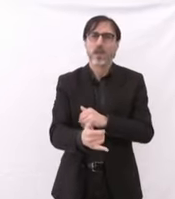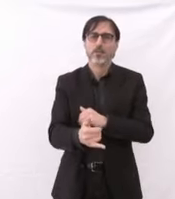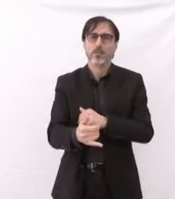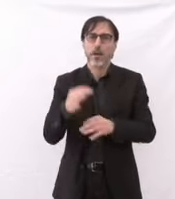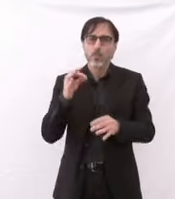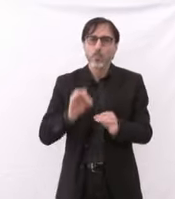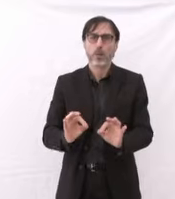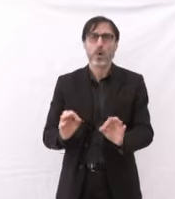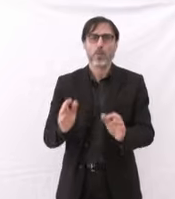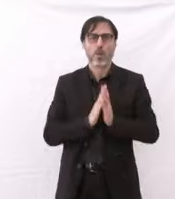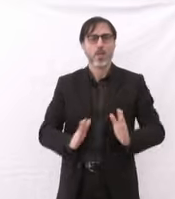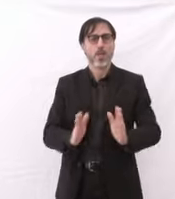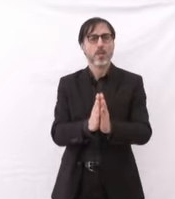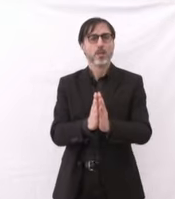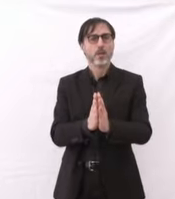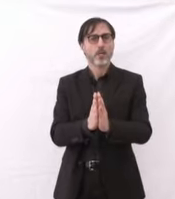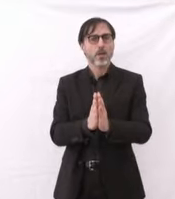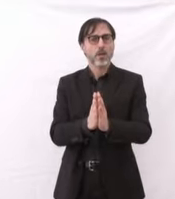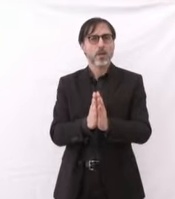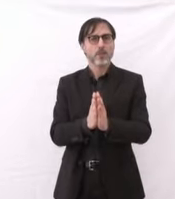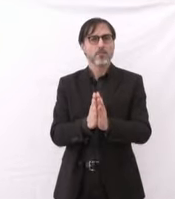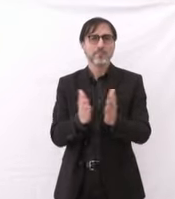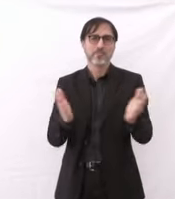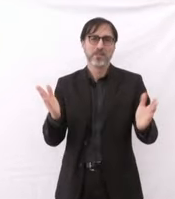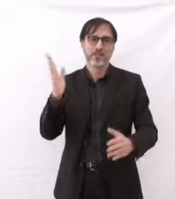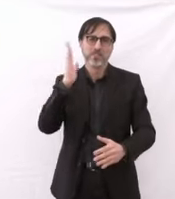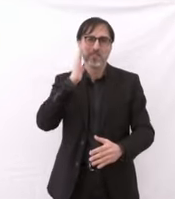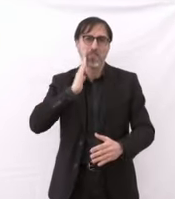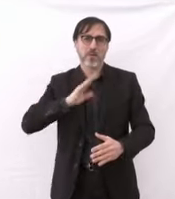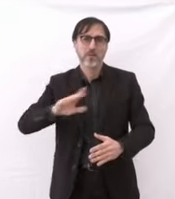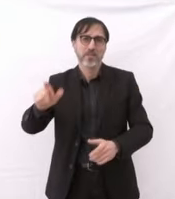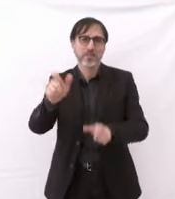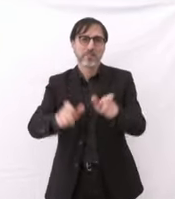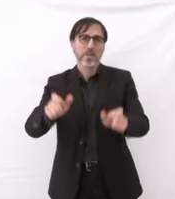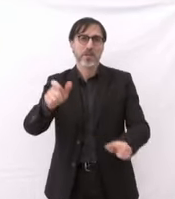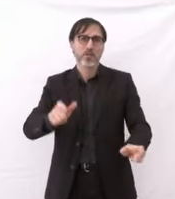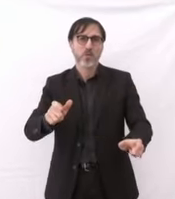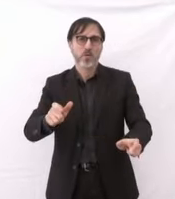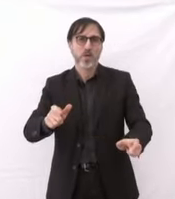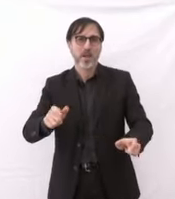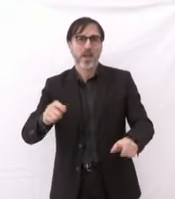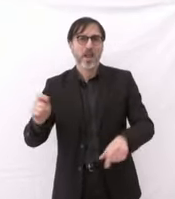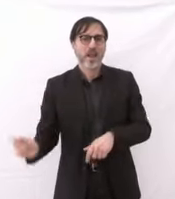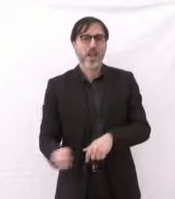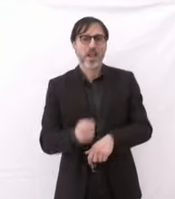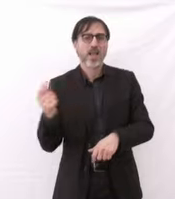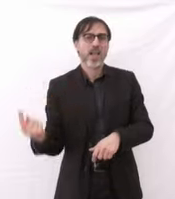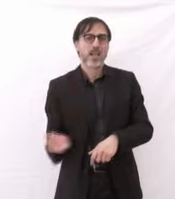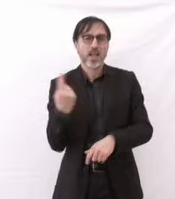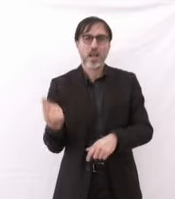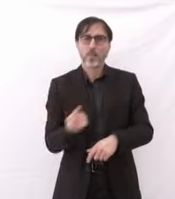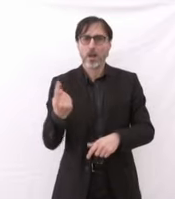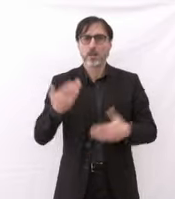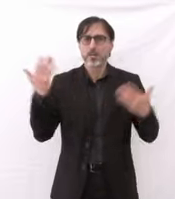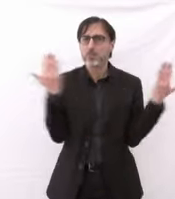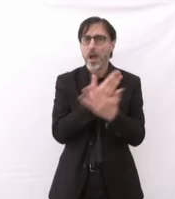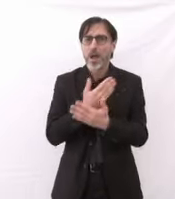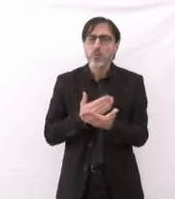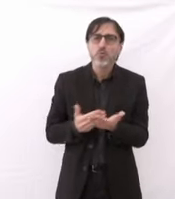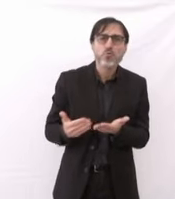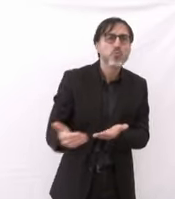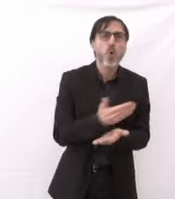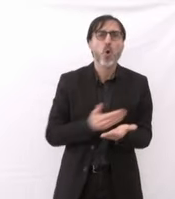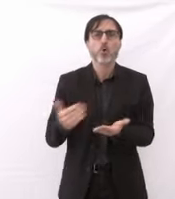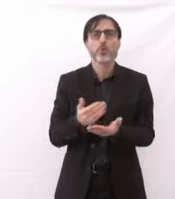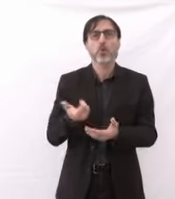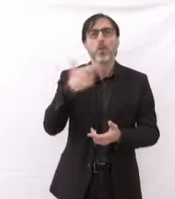assassinato. Ma poveretti i criminali, hanno sbagliato tutto, perché l'hanno